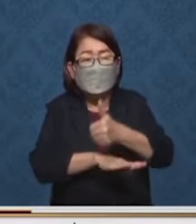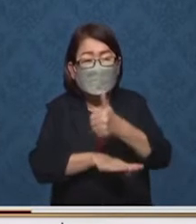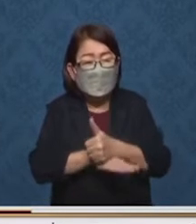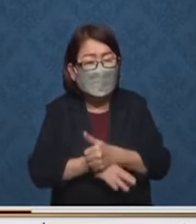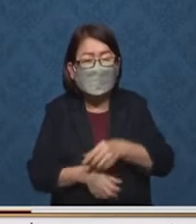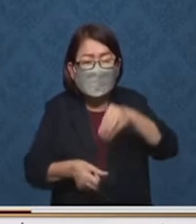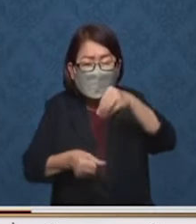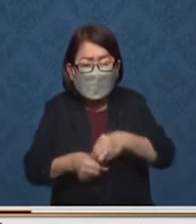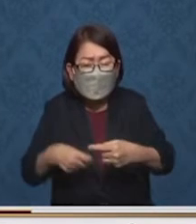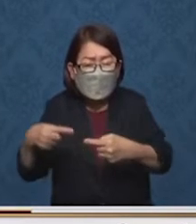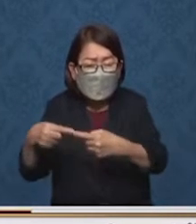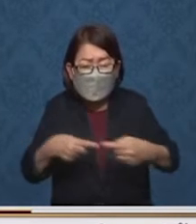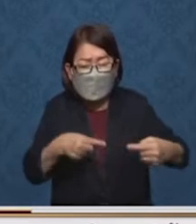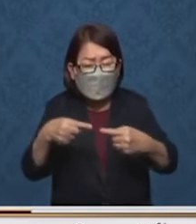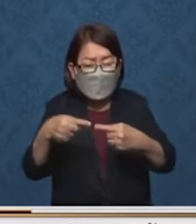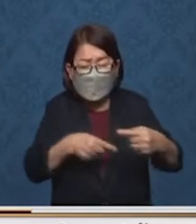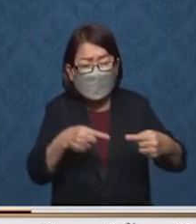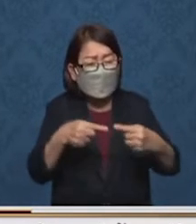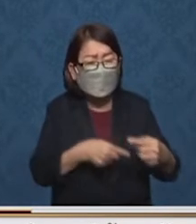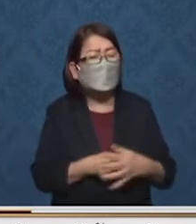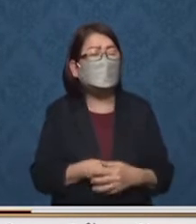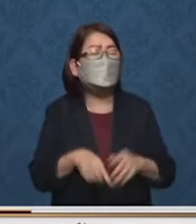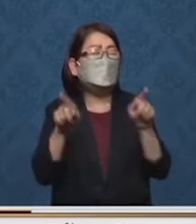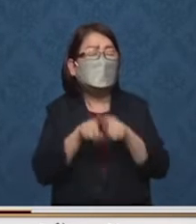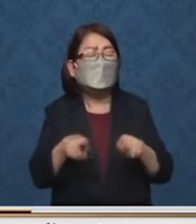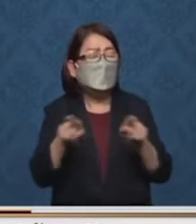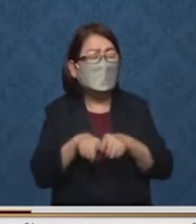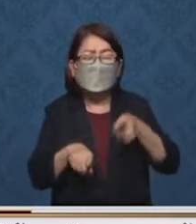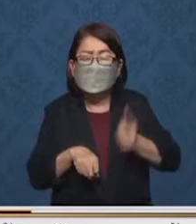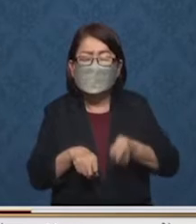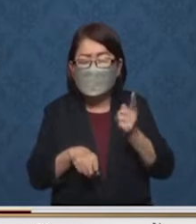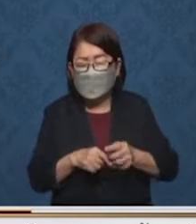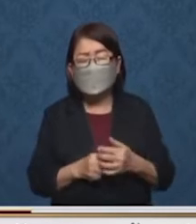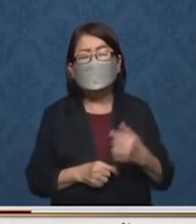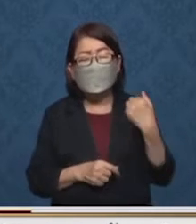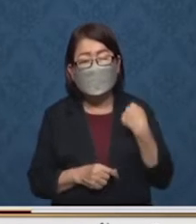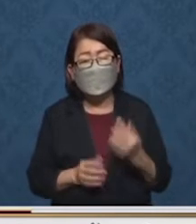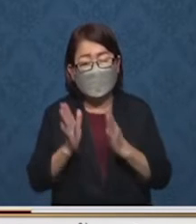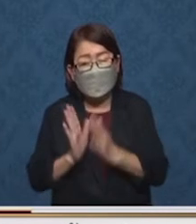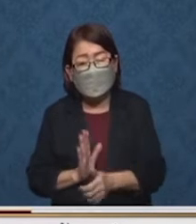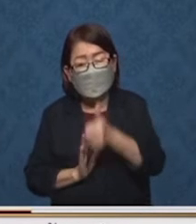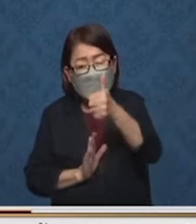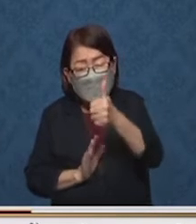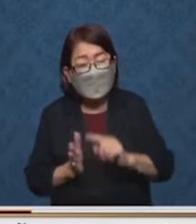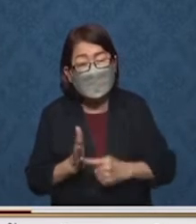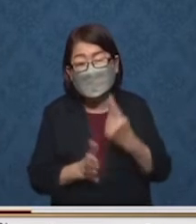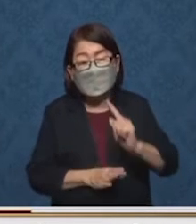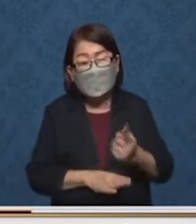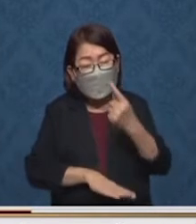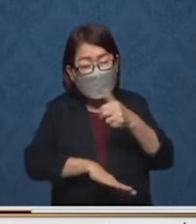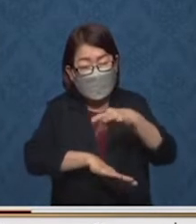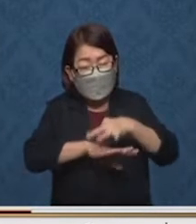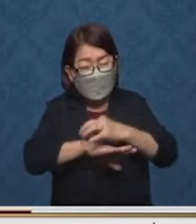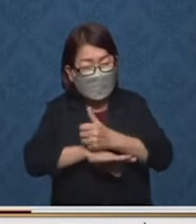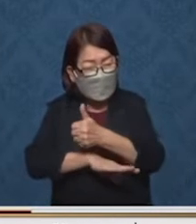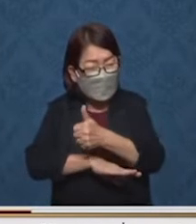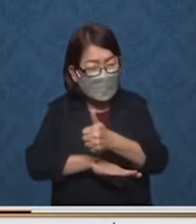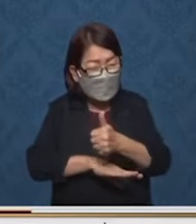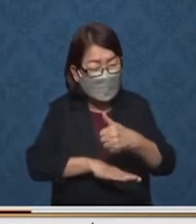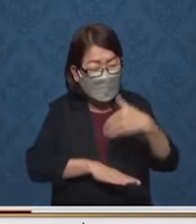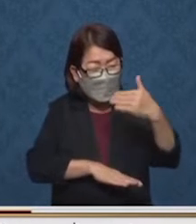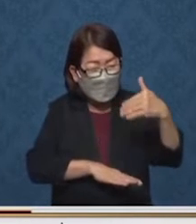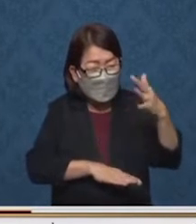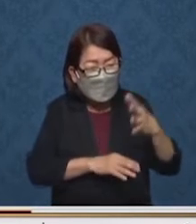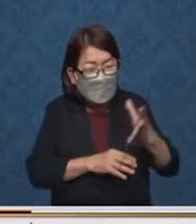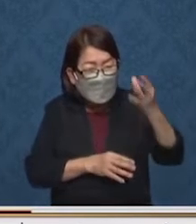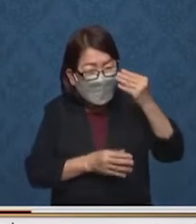โรคนี้ทุกคนเลยครับไม่ว่าดีหรือร้ายแต่ตอนขึ้นมาเล็กๆอยู่ดีมากครับแต่พออยู่ไปอยู่ไม่เสพ